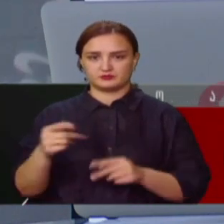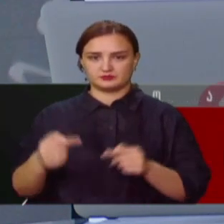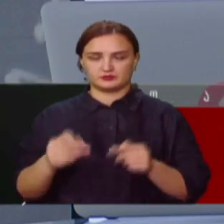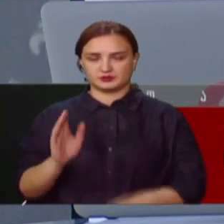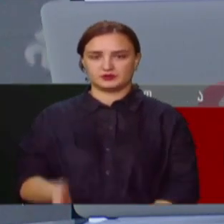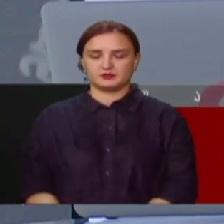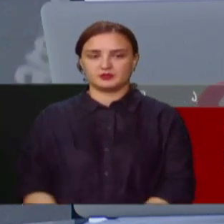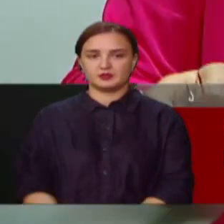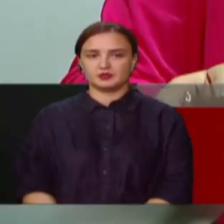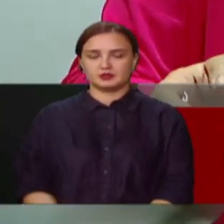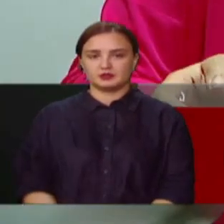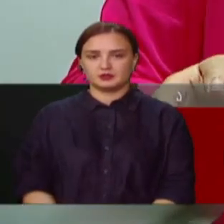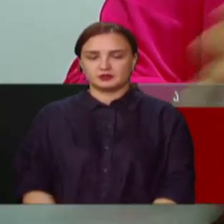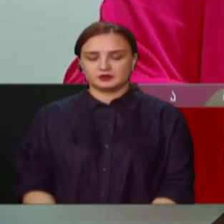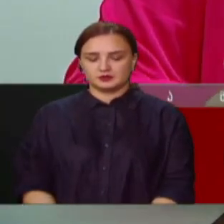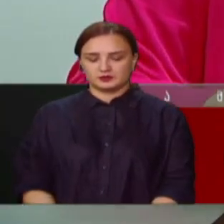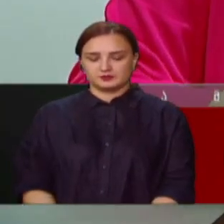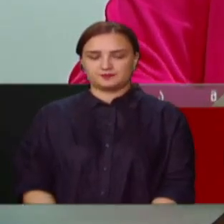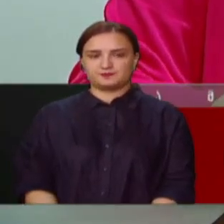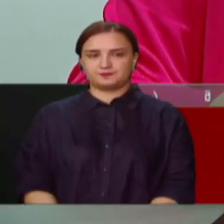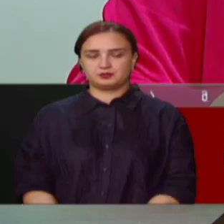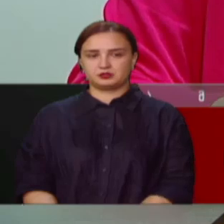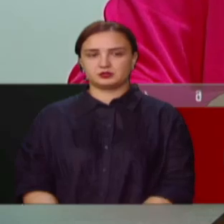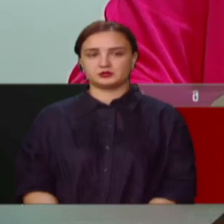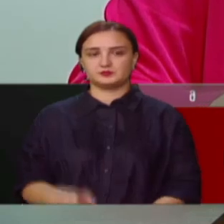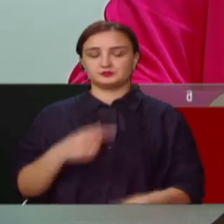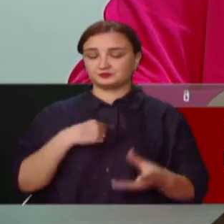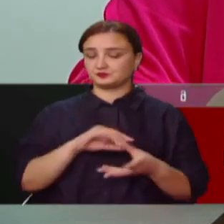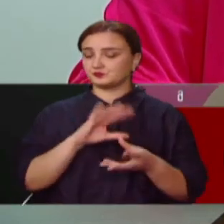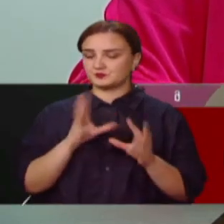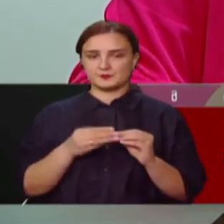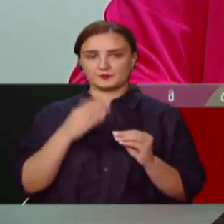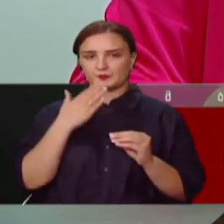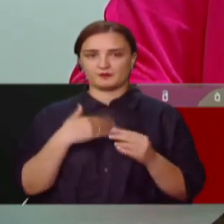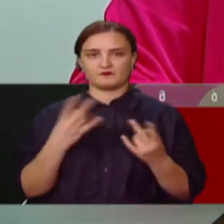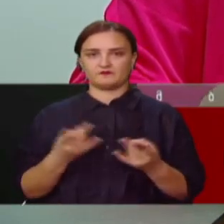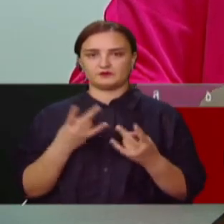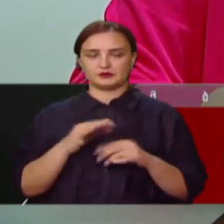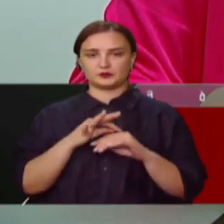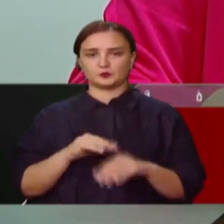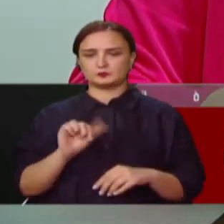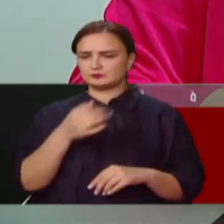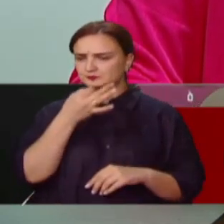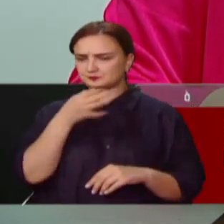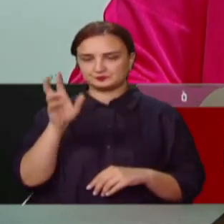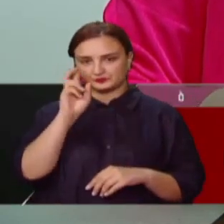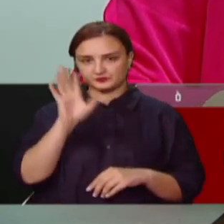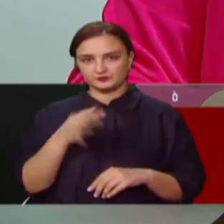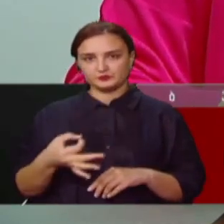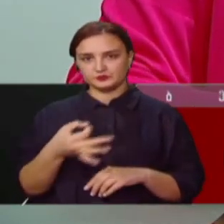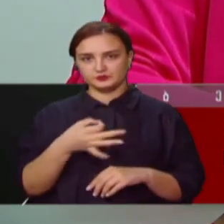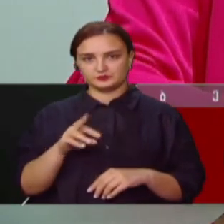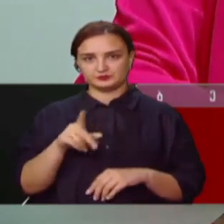გადაინაცვლოს. ჩვენ ამას ყველაფერს ვახორციელებდით ისე, როგორც ნებისმიერი არასამთავრობო ორგანიზაცია